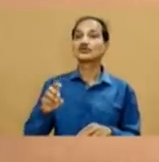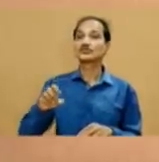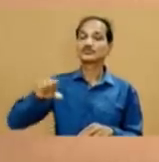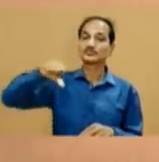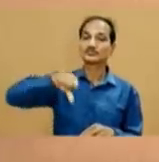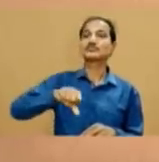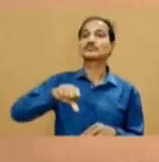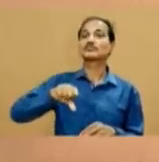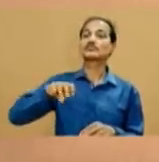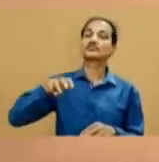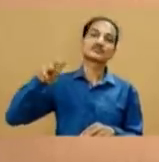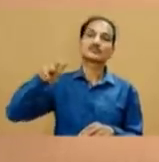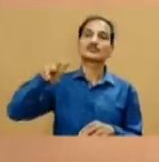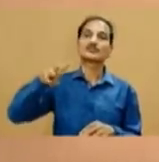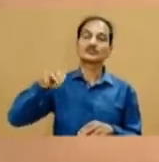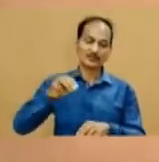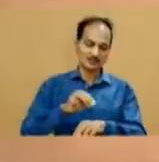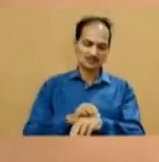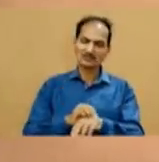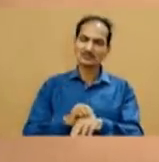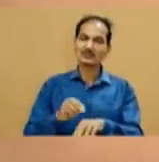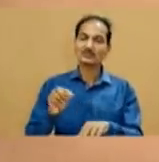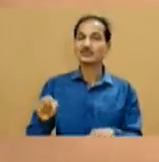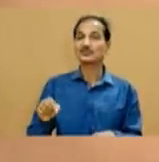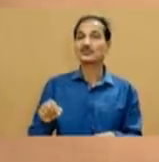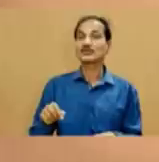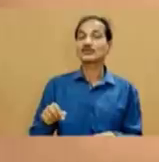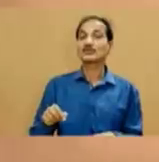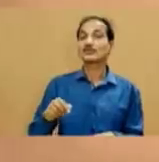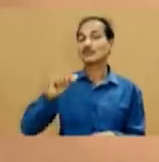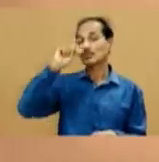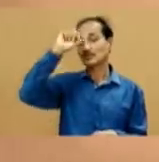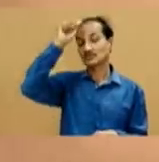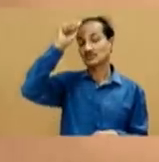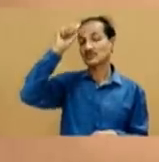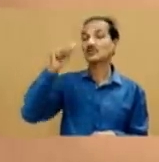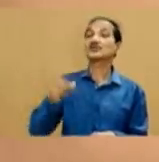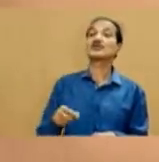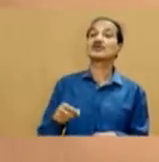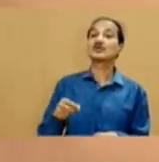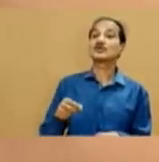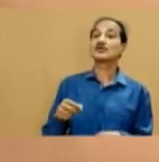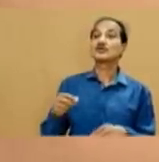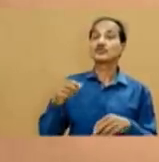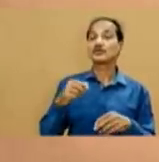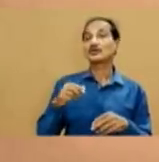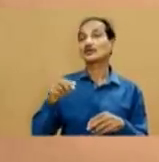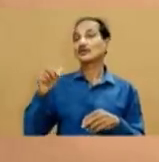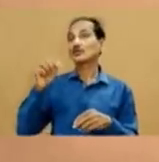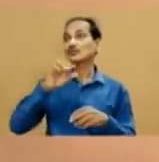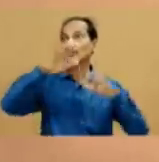ଭାରତବର୍ଷ ବର୍ତ୍ତମାନ ବିଶ୍ୱସ୍ତରରେ 24ତମ ବହୁ ସଂକ୍ରମିତ ଦେଶମାନଙ୍କ ମଧ୍ୟରେ